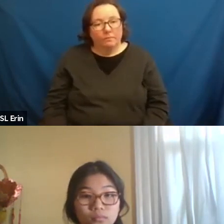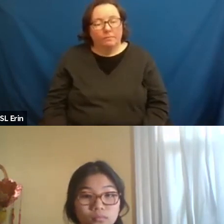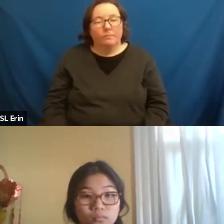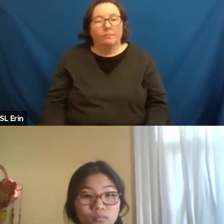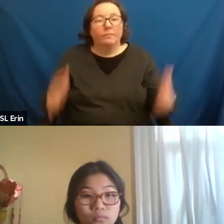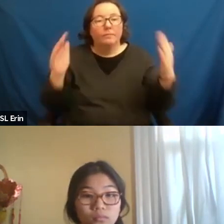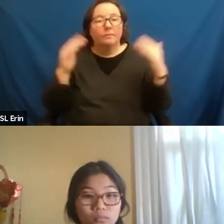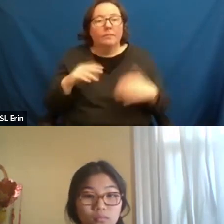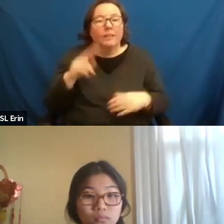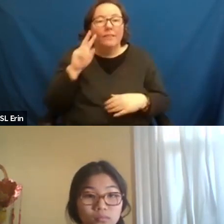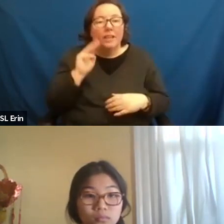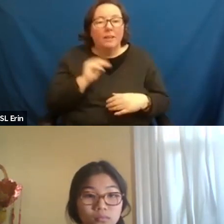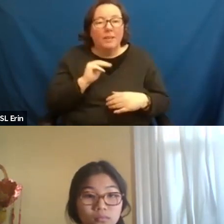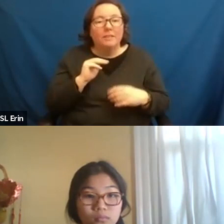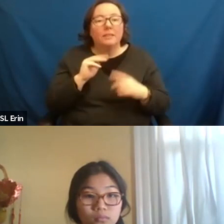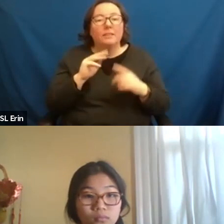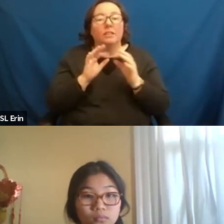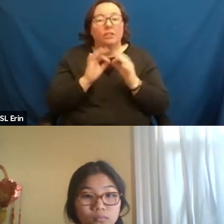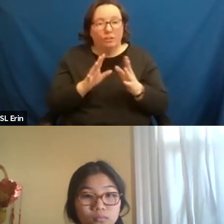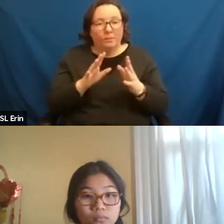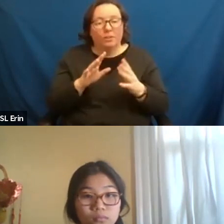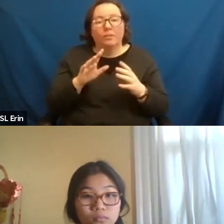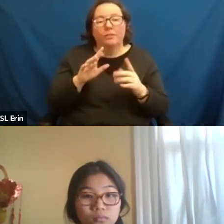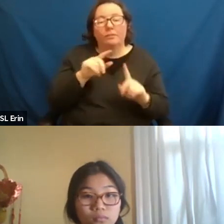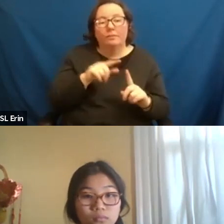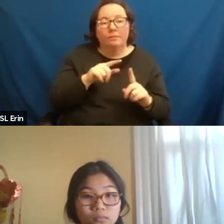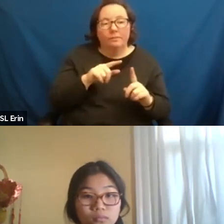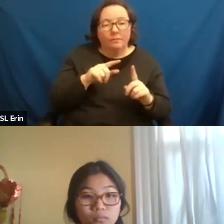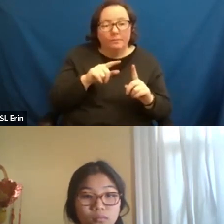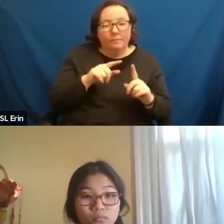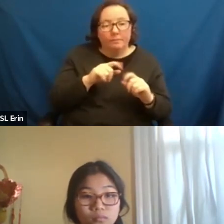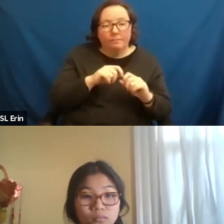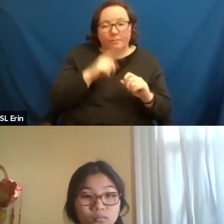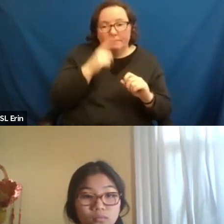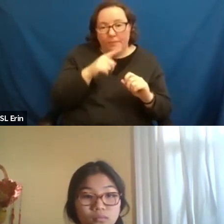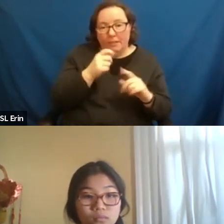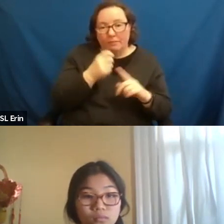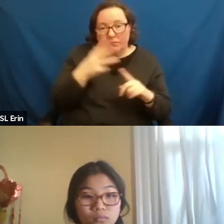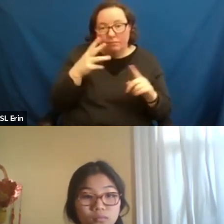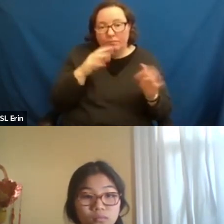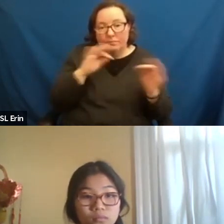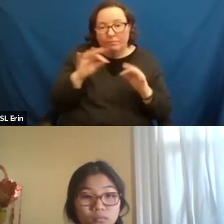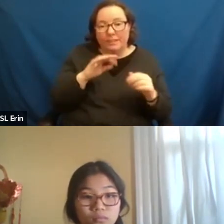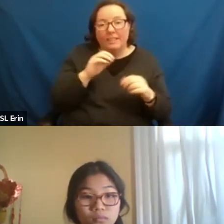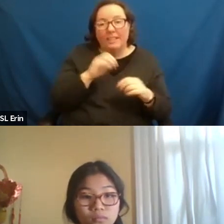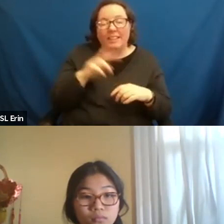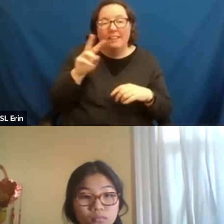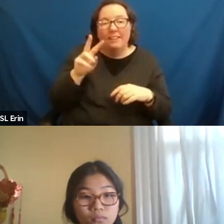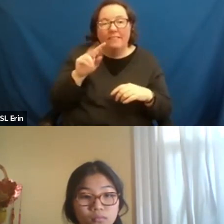you. Our Vietnamese interpreter is Duyen True. Will you please give Zoom instructions in